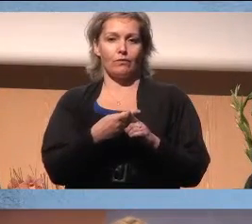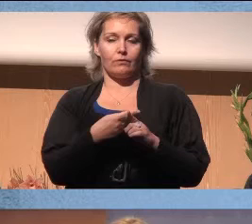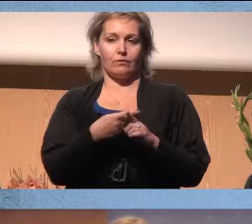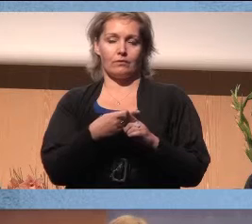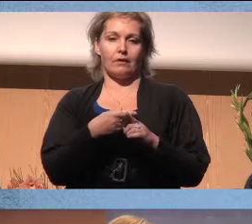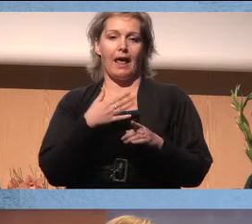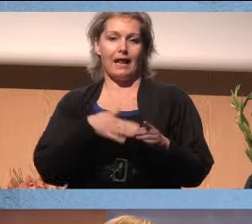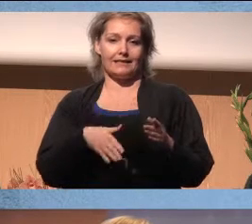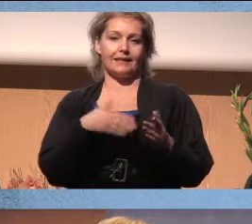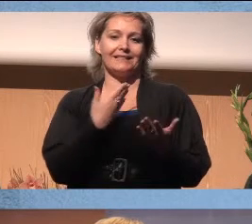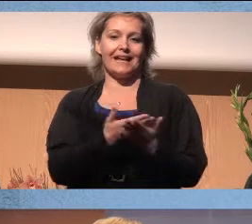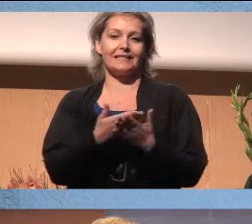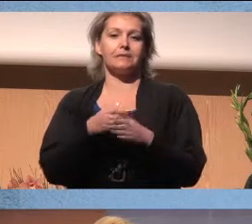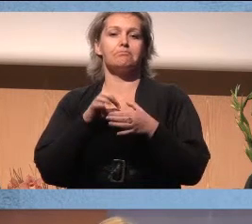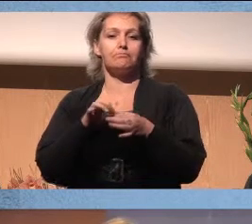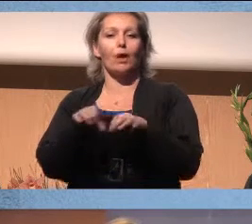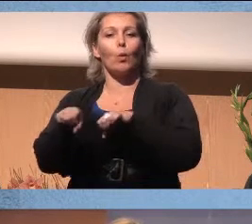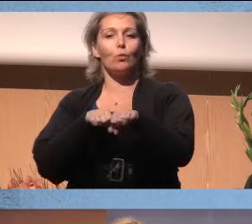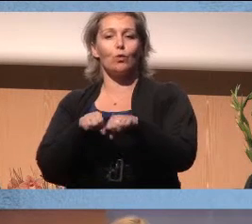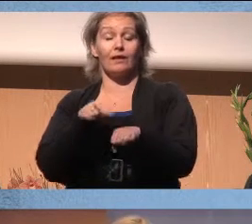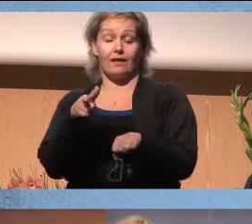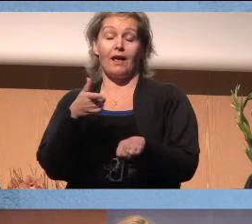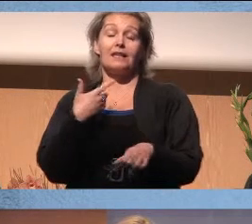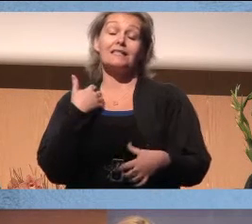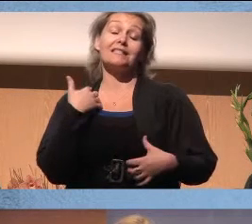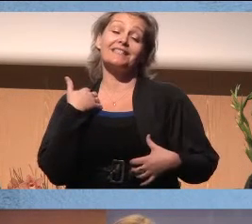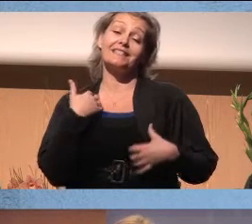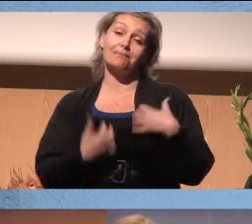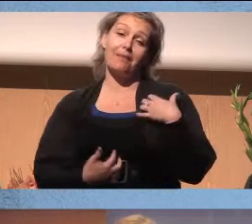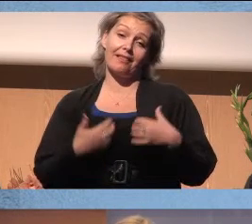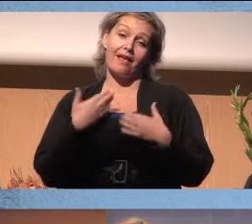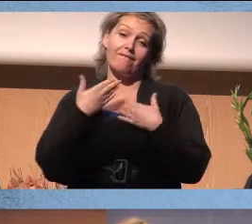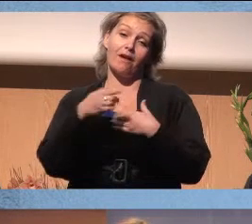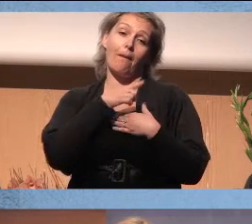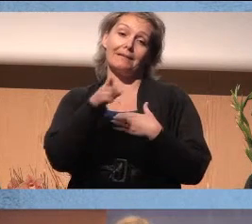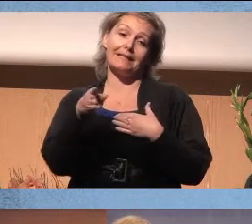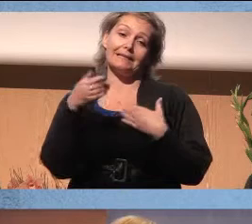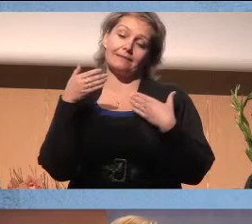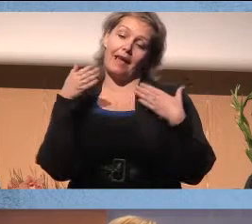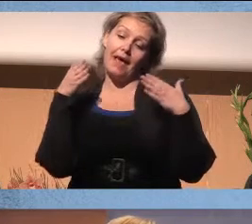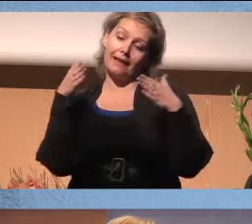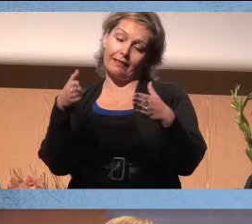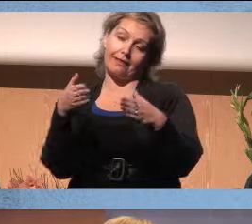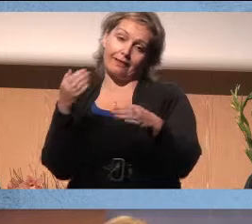omsorgstjenestene i kommunene. Det er et spennende, framtidsrettet arbeid.